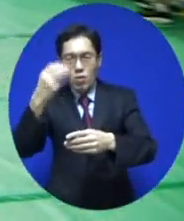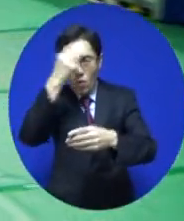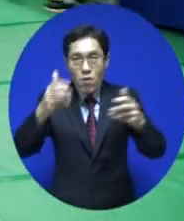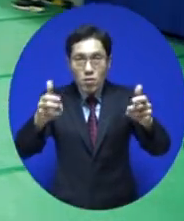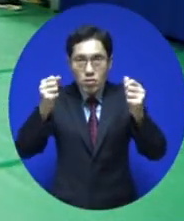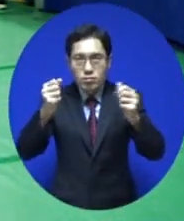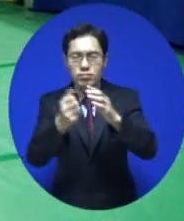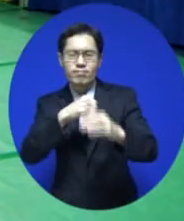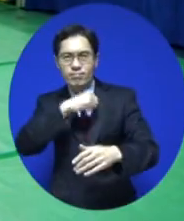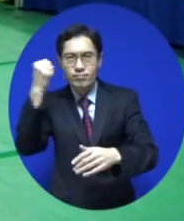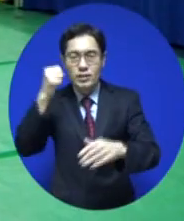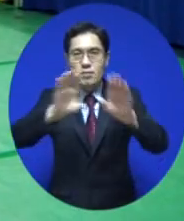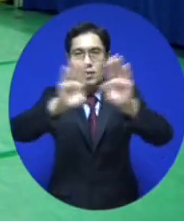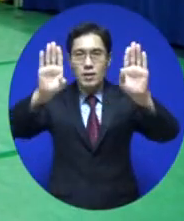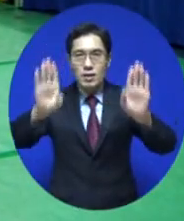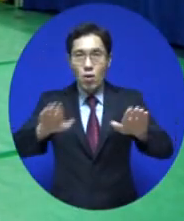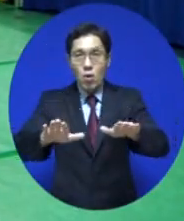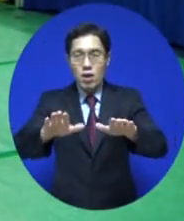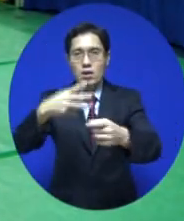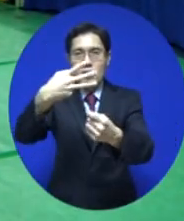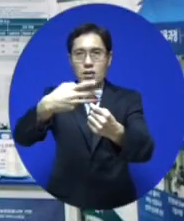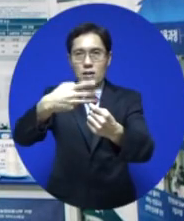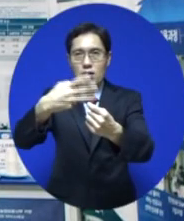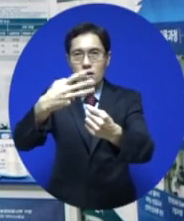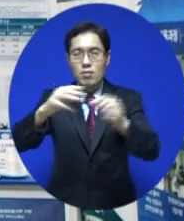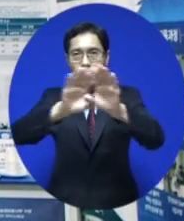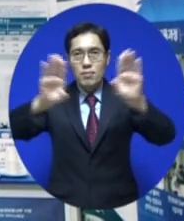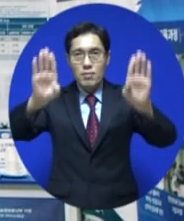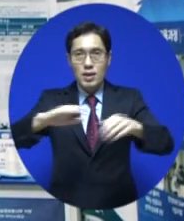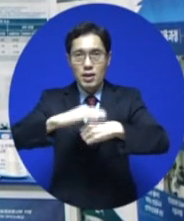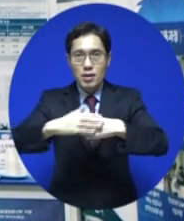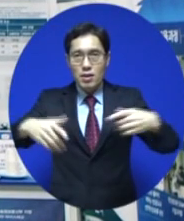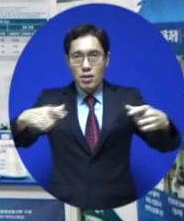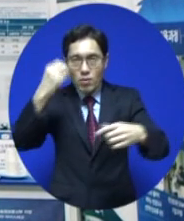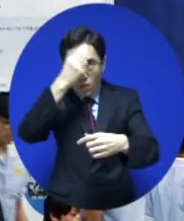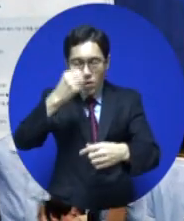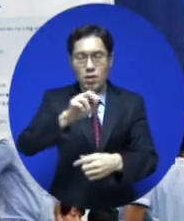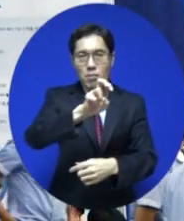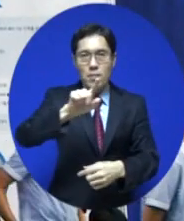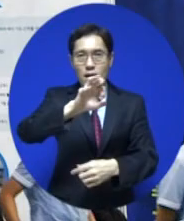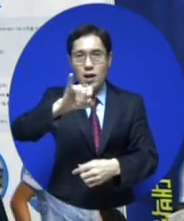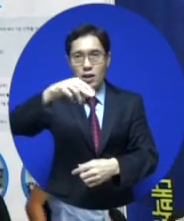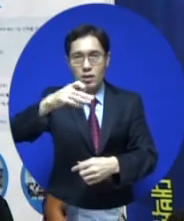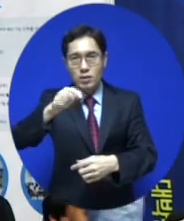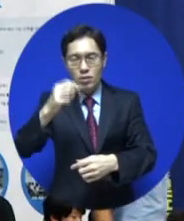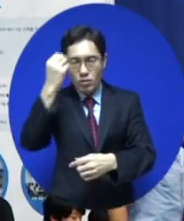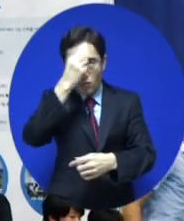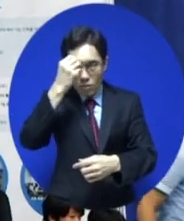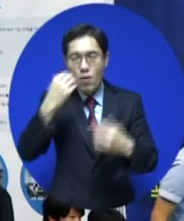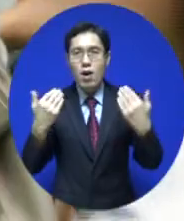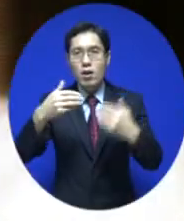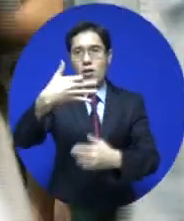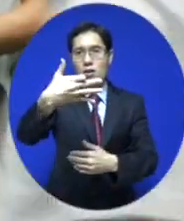성공 대박람회가 열렸습니다. 올해로 3회째를 맞은 이번 박람회엔 대구 지역 특성화고 마이스터고 19개 교가